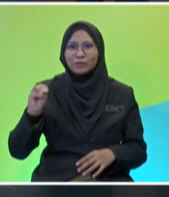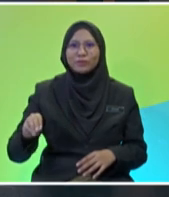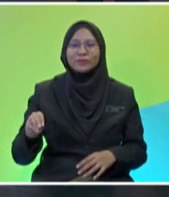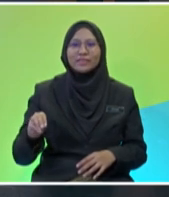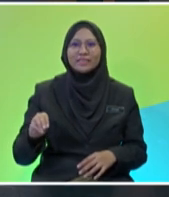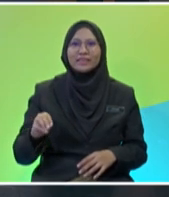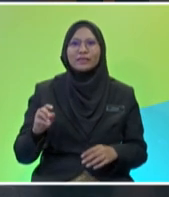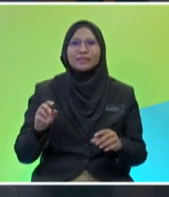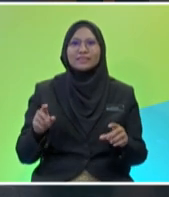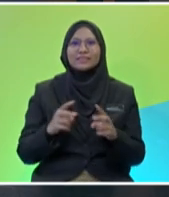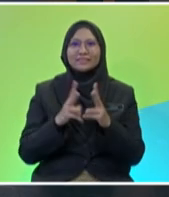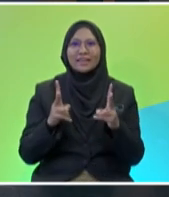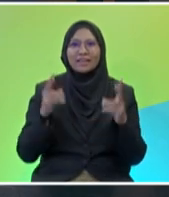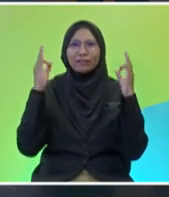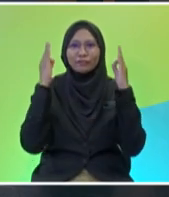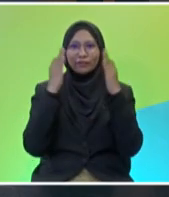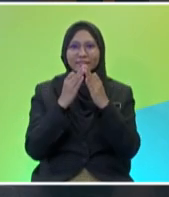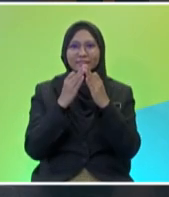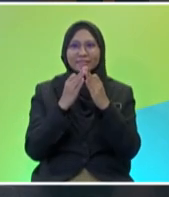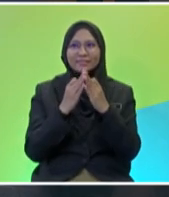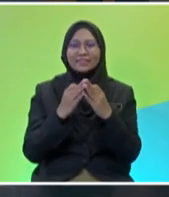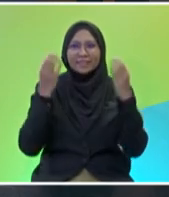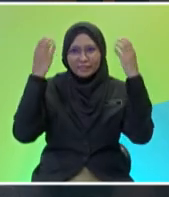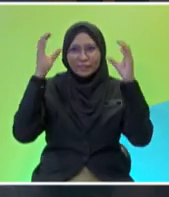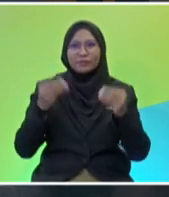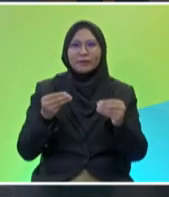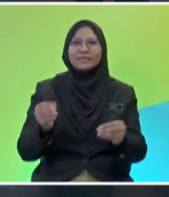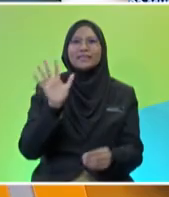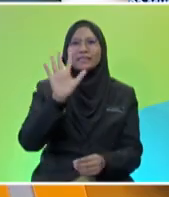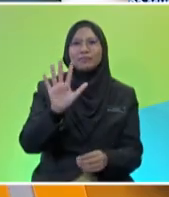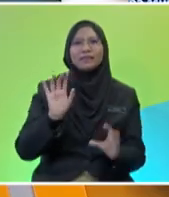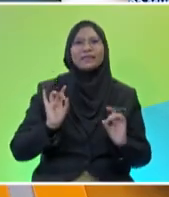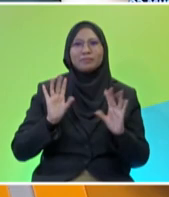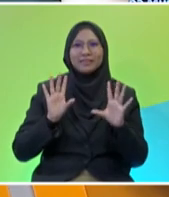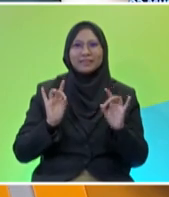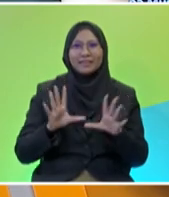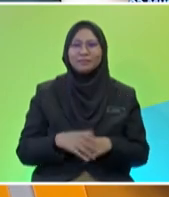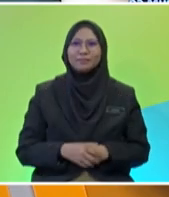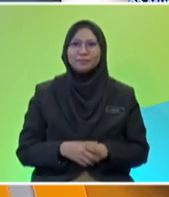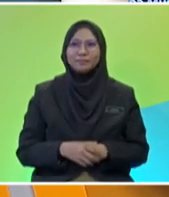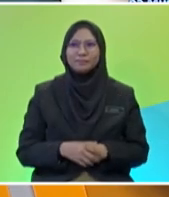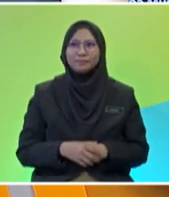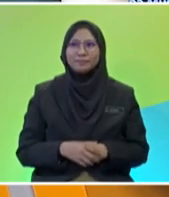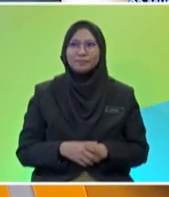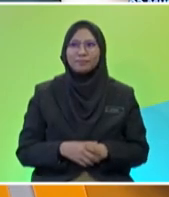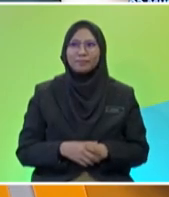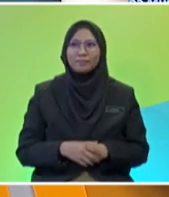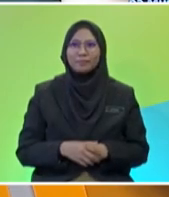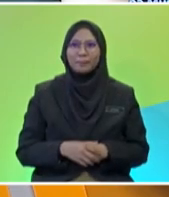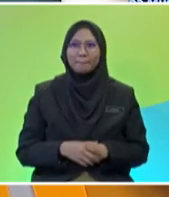bagi 5 bintang oke baiklah Cikgu dan seterusnya juga kita akan ada